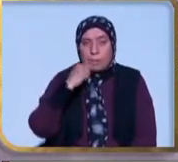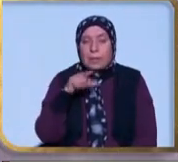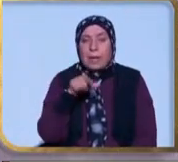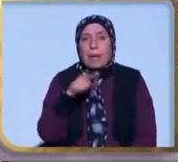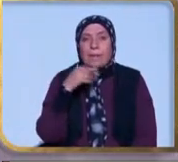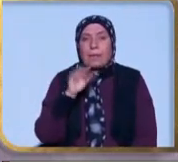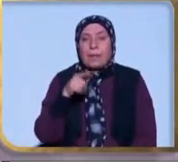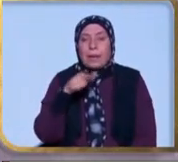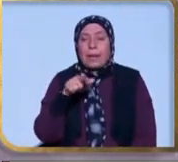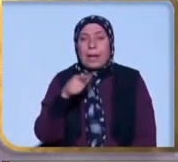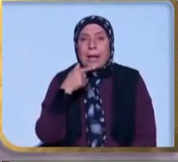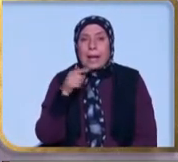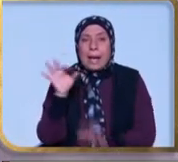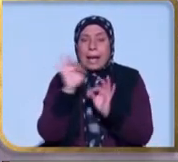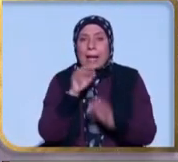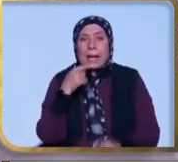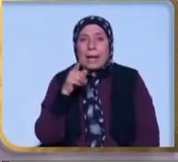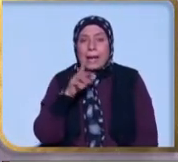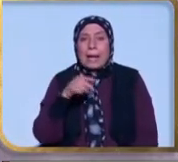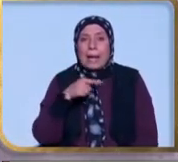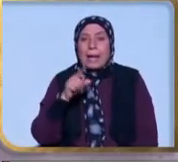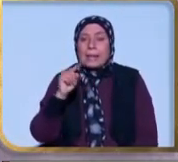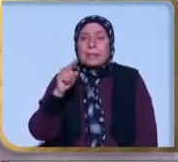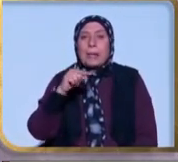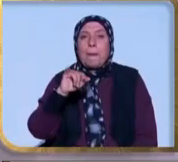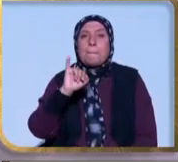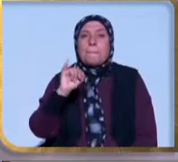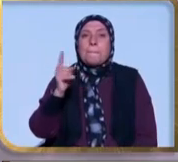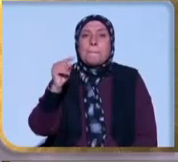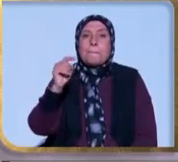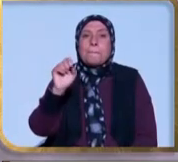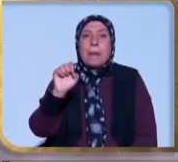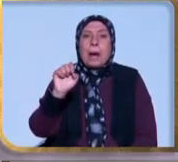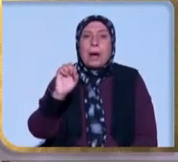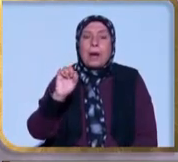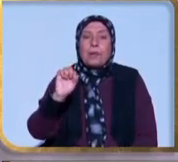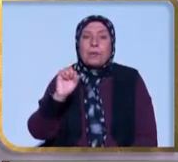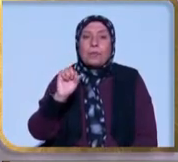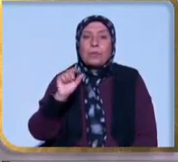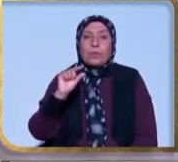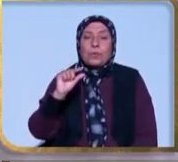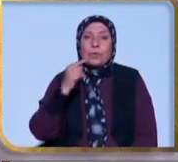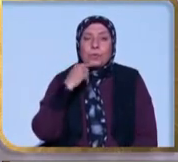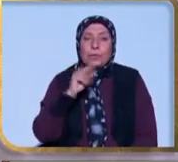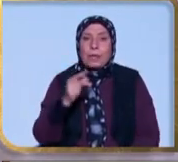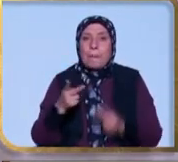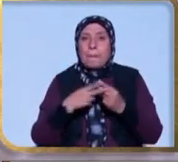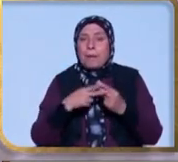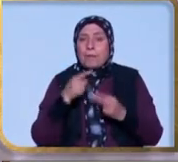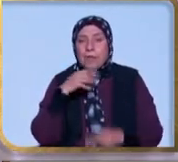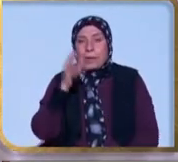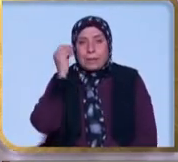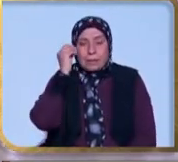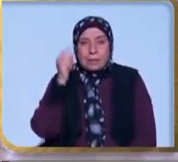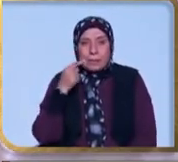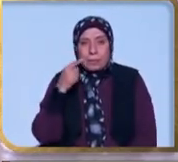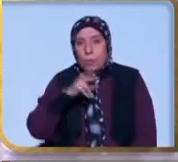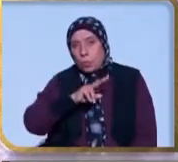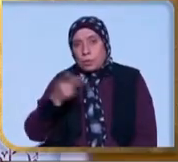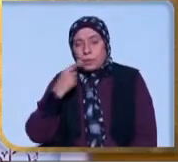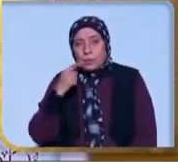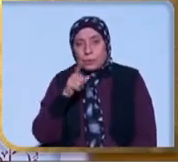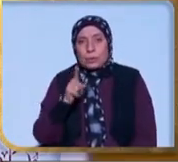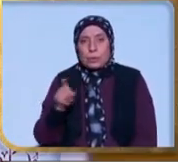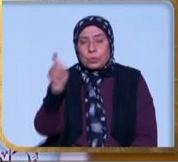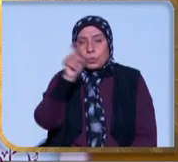الربد المرفوض. يعني ايه حبيبتي؟ حاضر، شكرا يا استاذ. اتفضل. ليه ربنا حرص على صلاه العصر كصلاه الوسطى؟ ليه ربنا